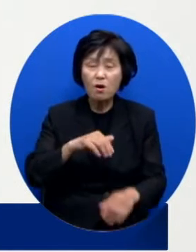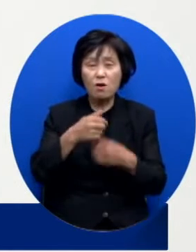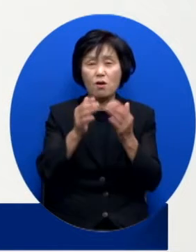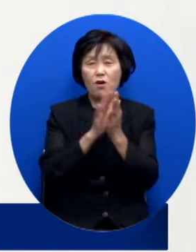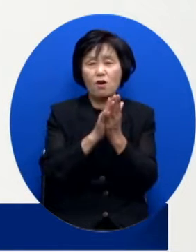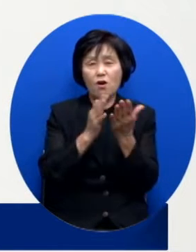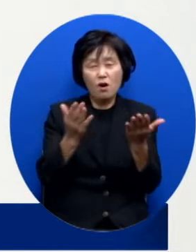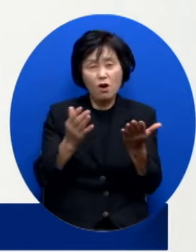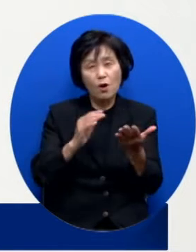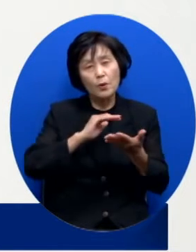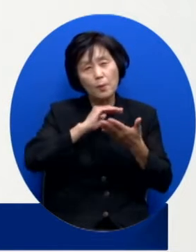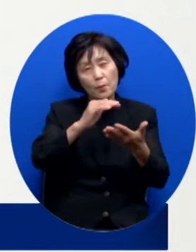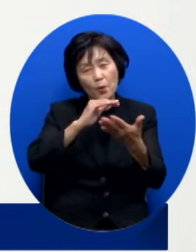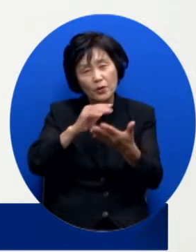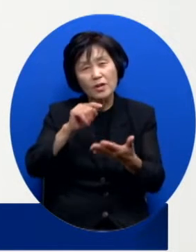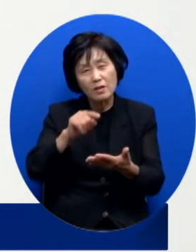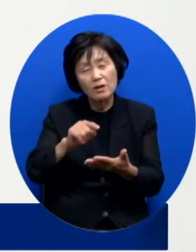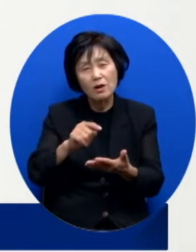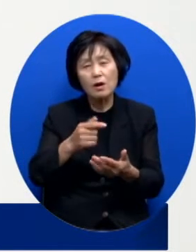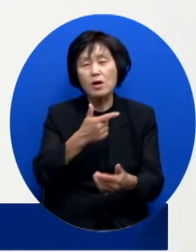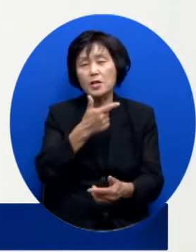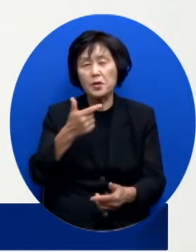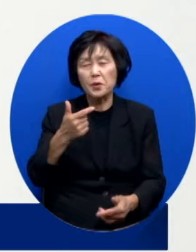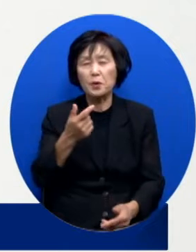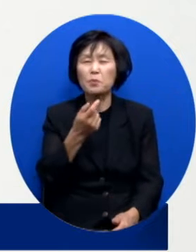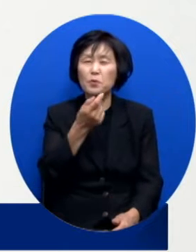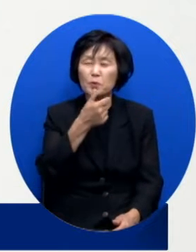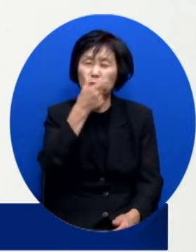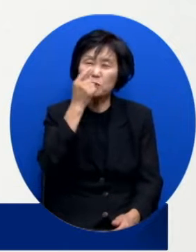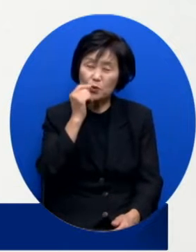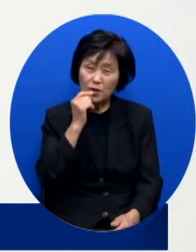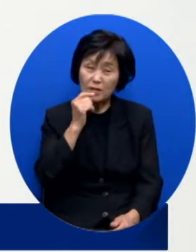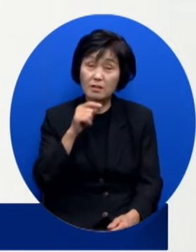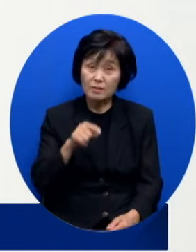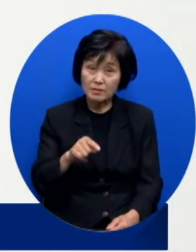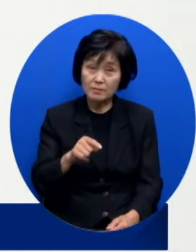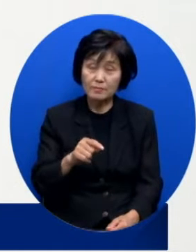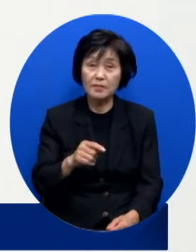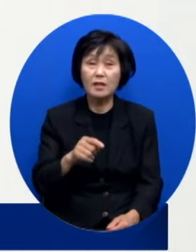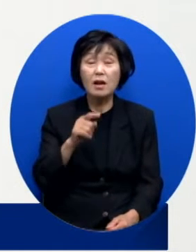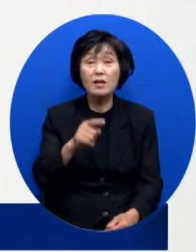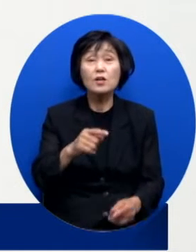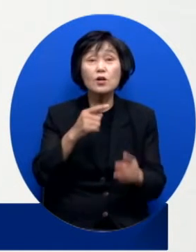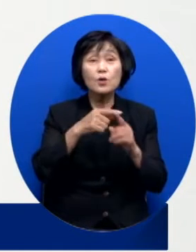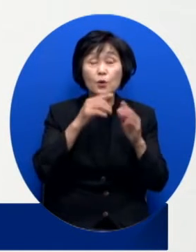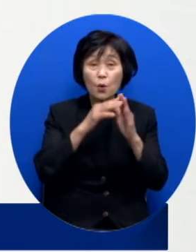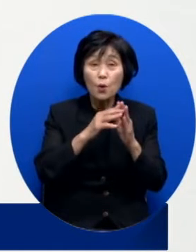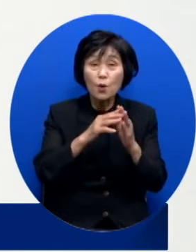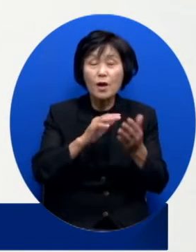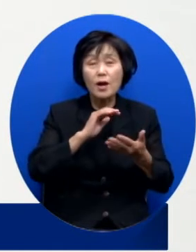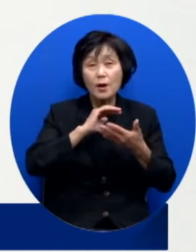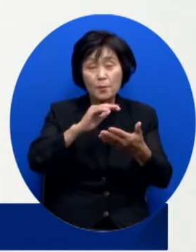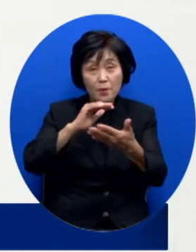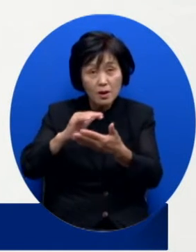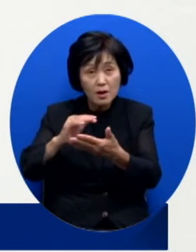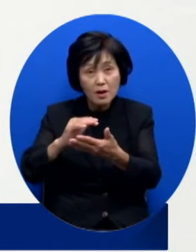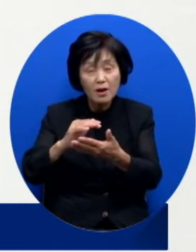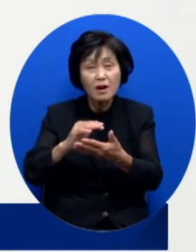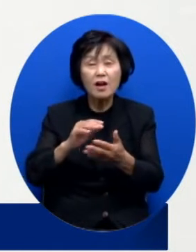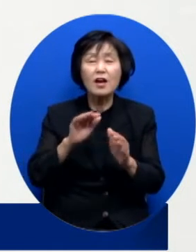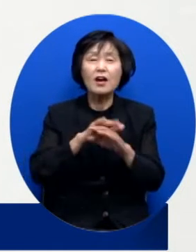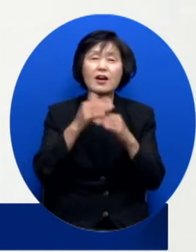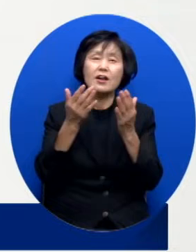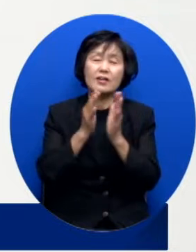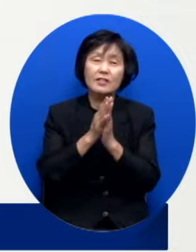너무너무 부족하다는 것입니다. 서울 광염교회가 후원하는 성경으로 아프리카 청소년들의 미래가